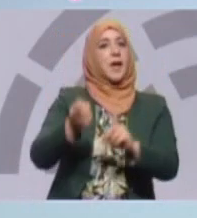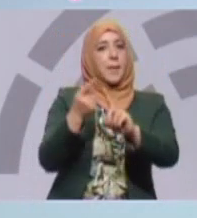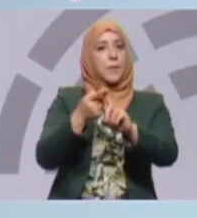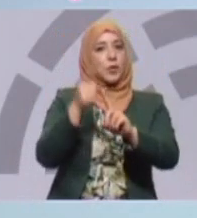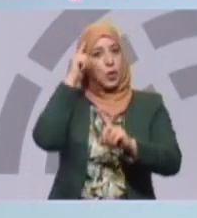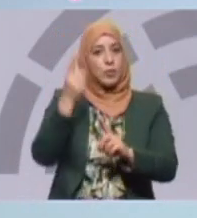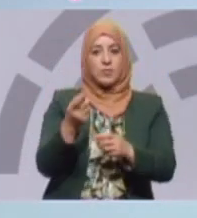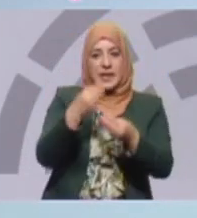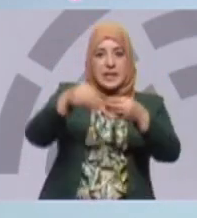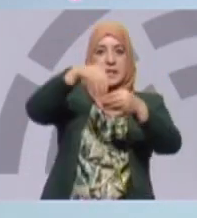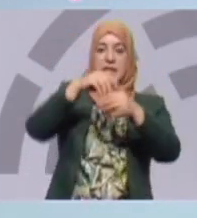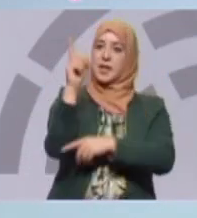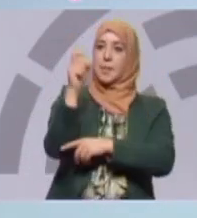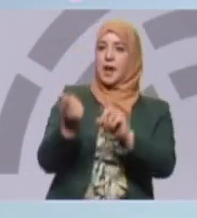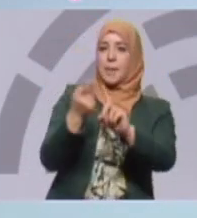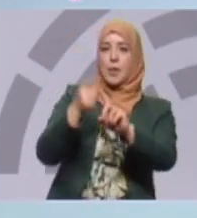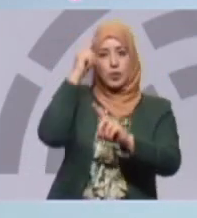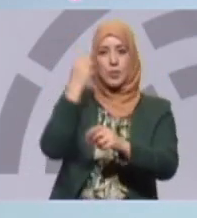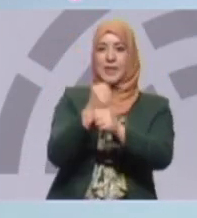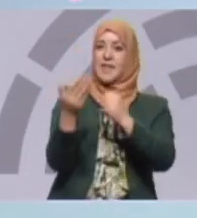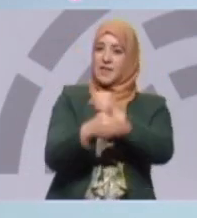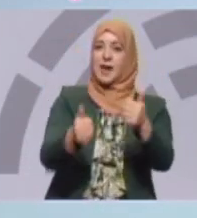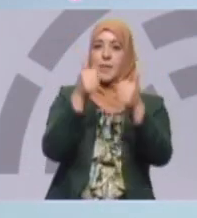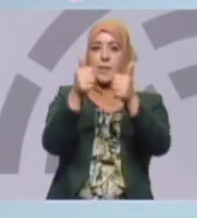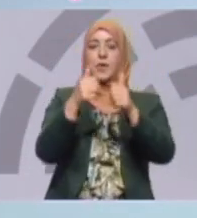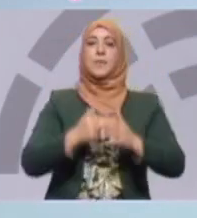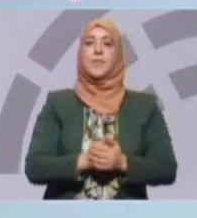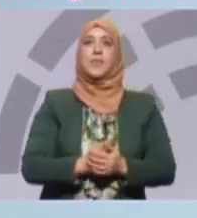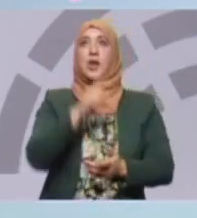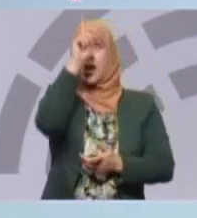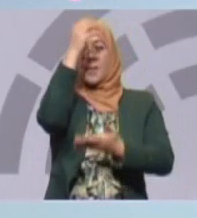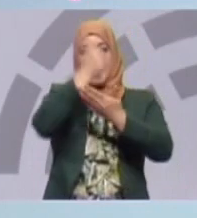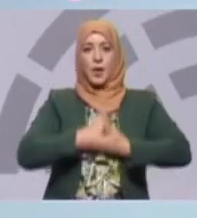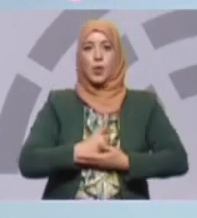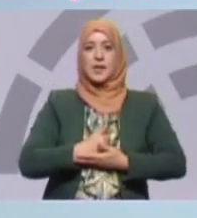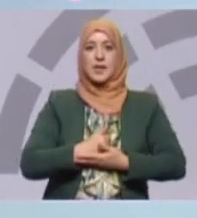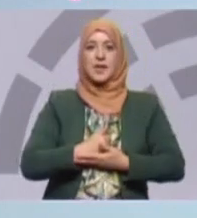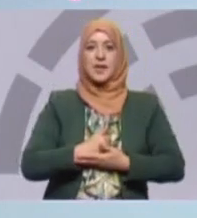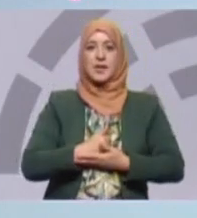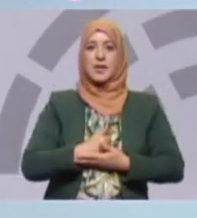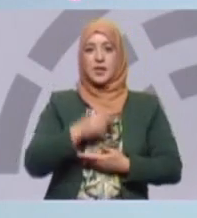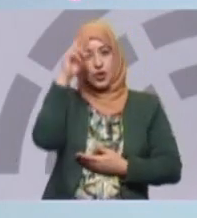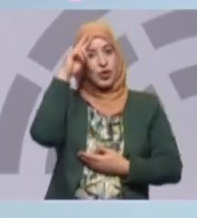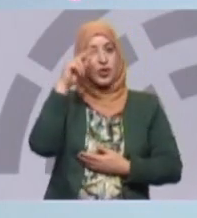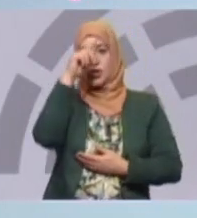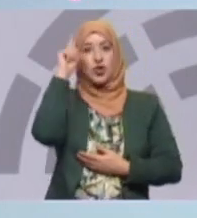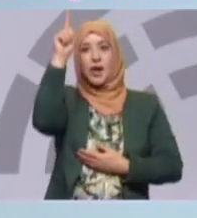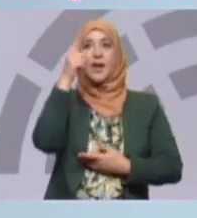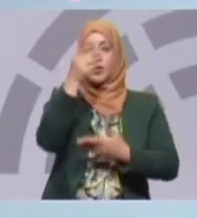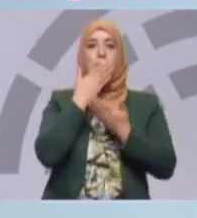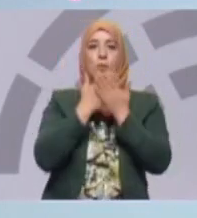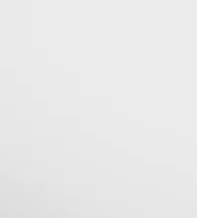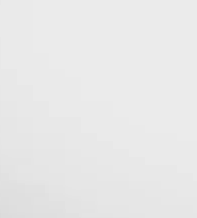بزائد مائي اكثر من الذي يتمتع به الان والله ولي التوفيق اتمنى ان ينال ثقتكم